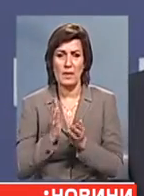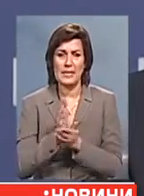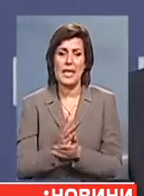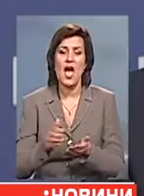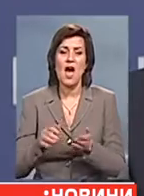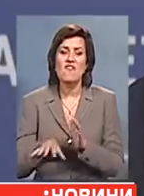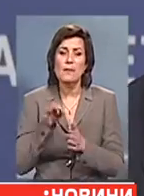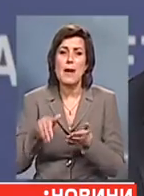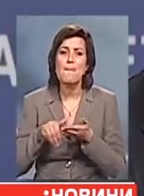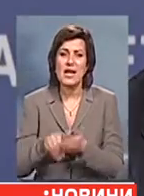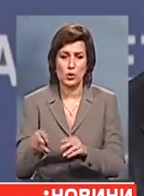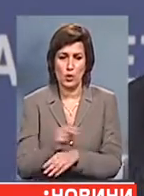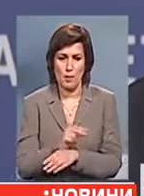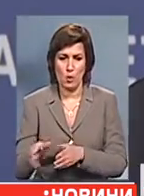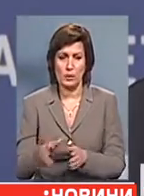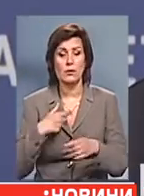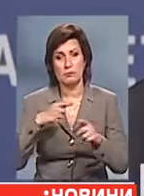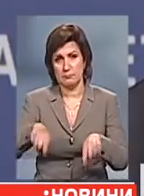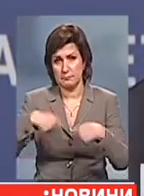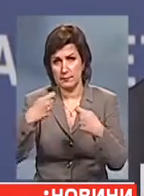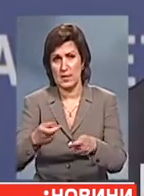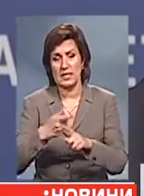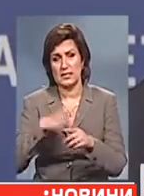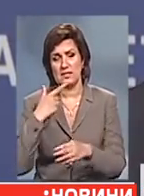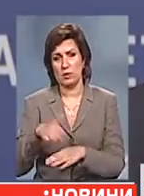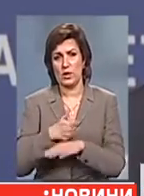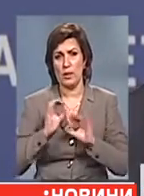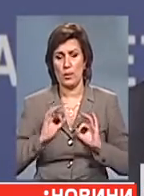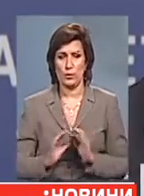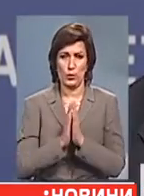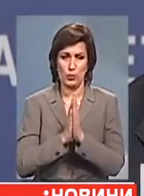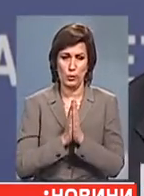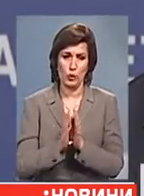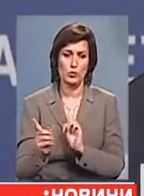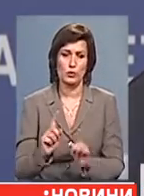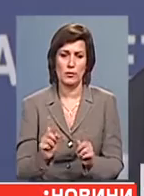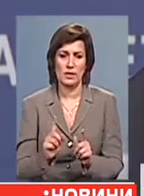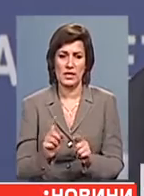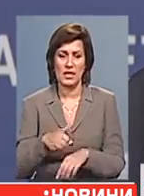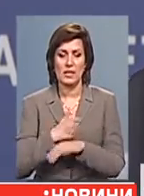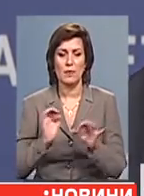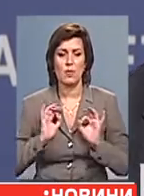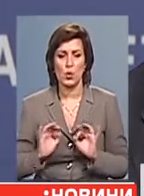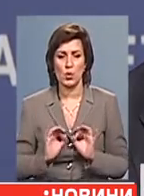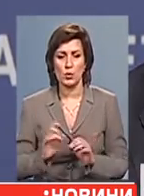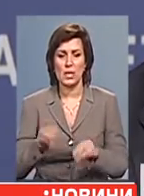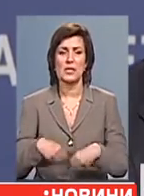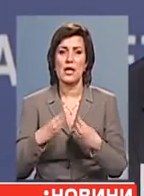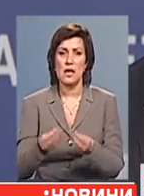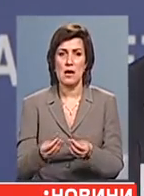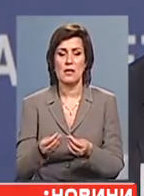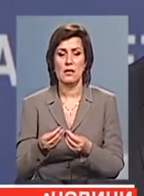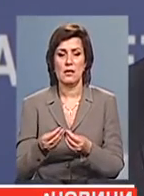методу ремонту доріг. Я також передам цей звіт до Генеральної прокуратури. Я попрошу, щоб Генеральна прокуратура дала